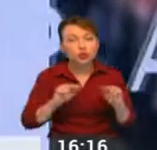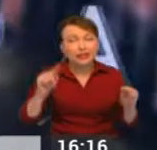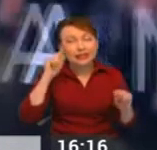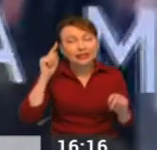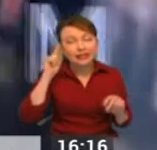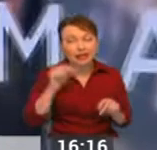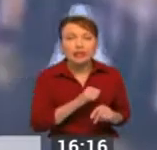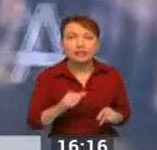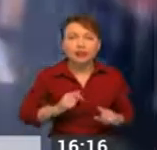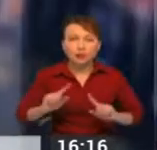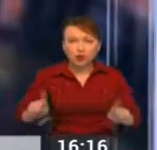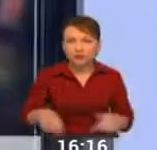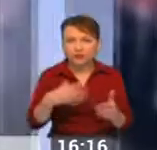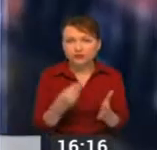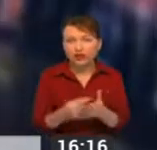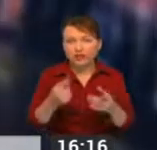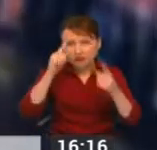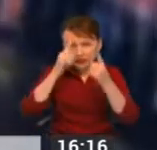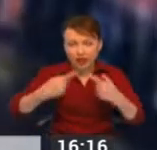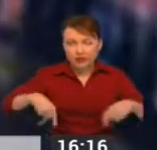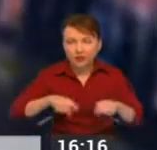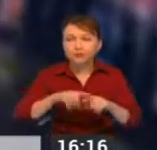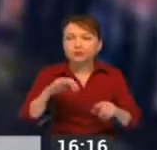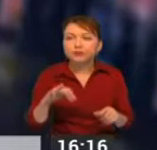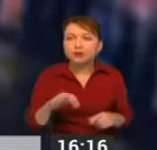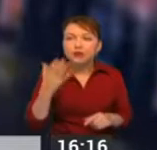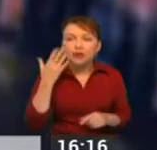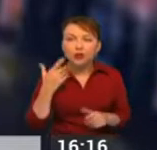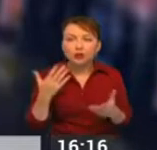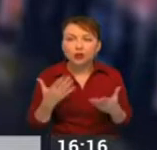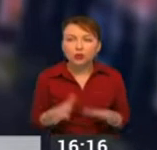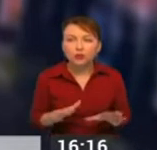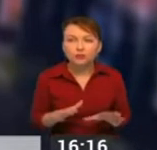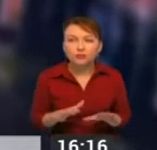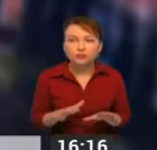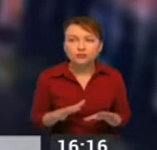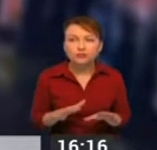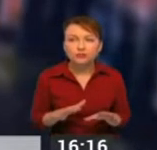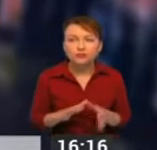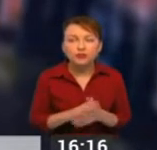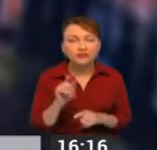это организовал у себя в стране, и буквально, когда уже его фестивалю